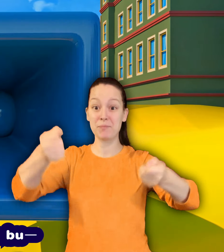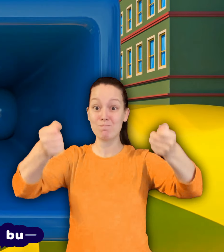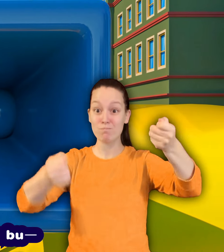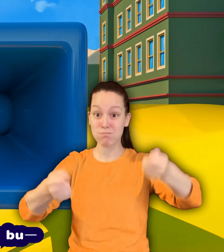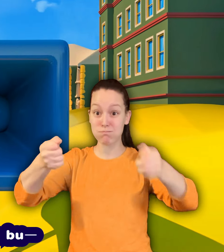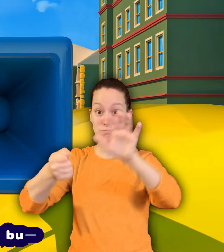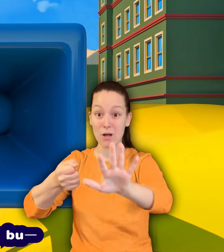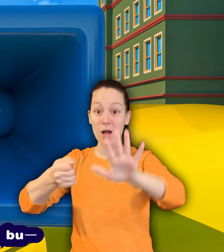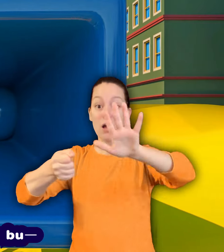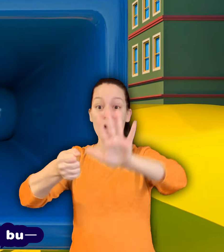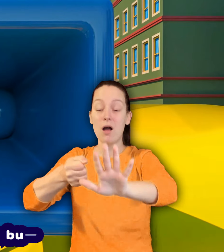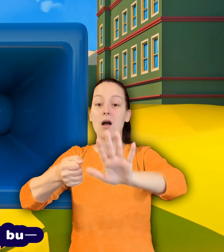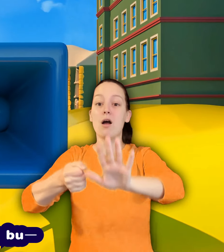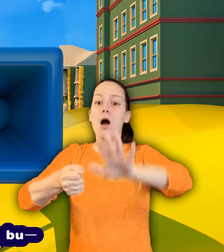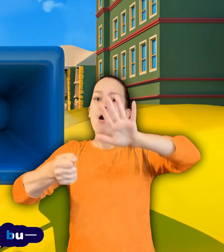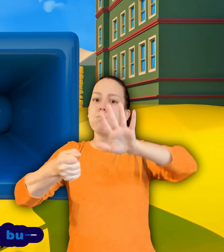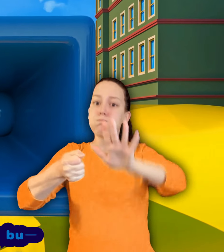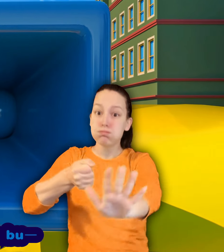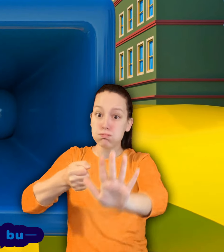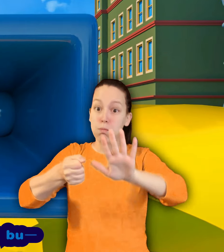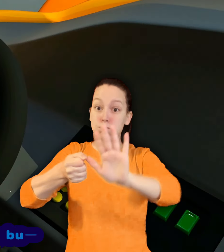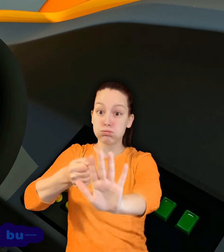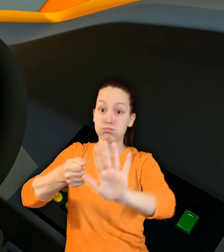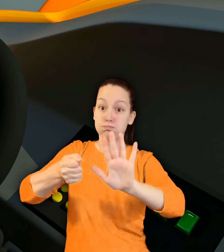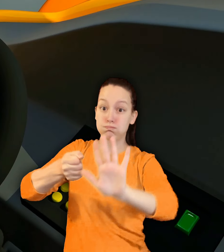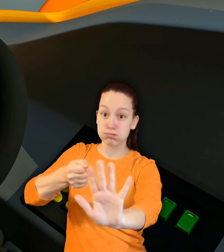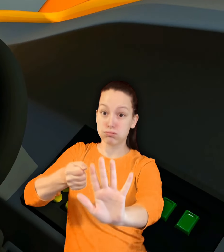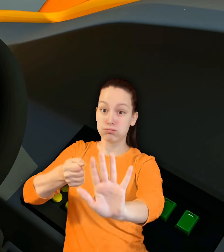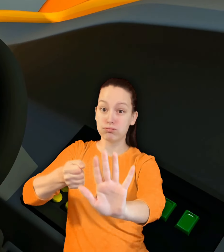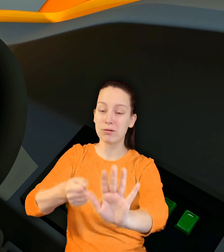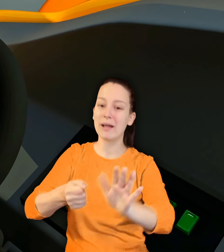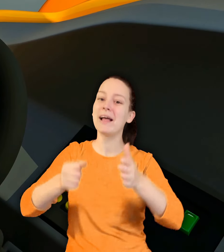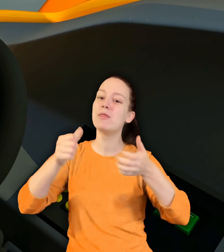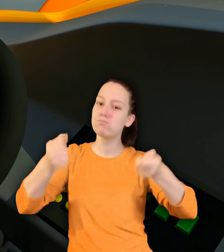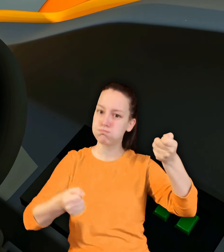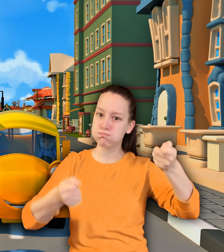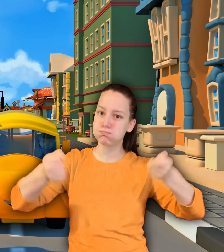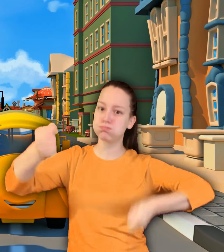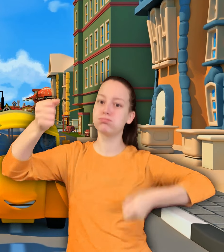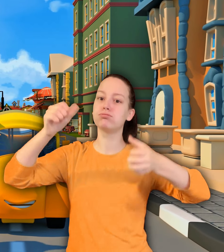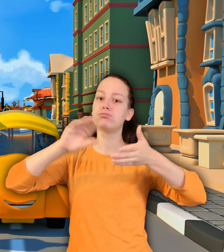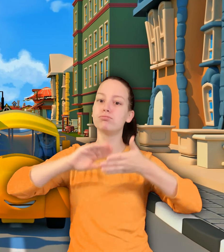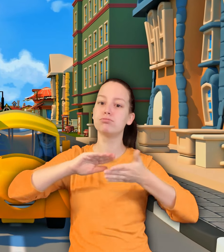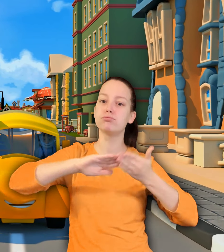プププバスのクラクションプププ